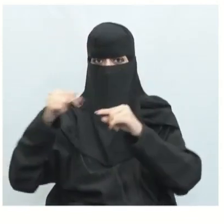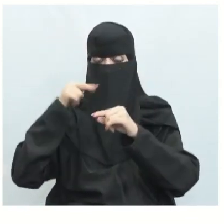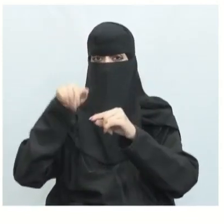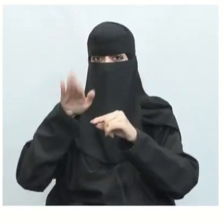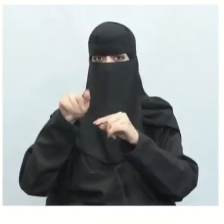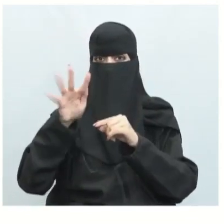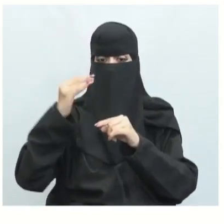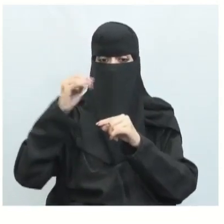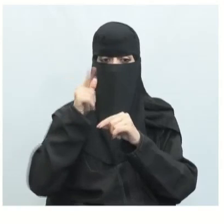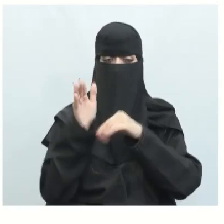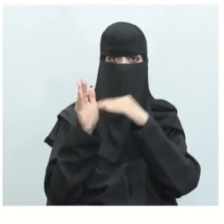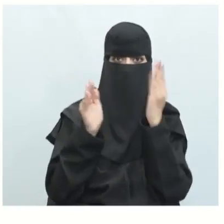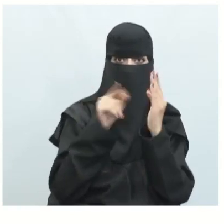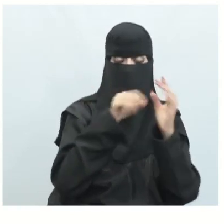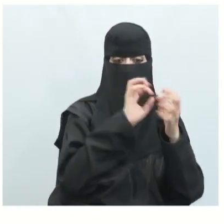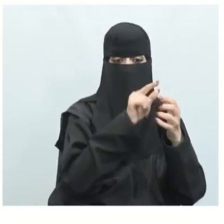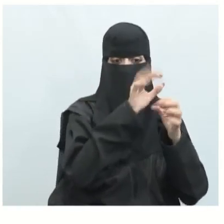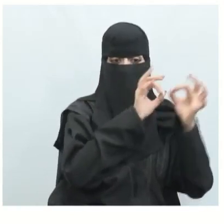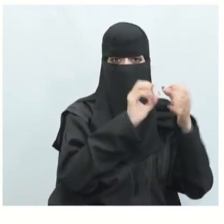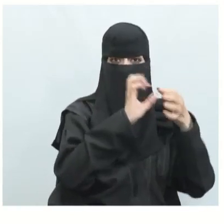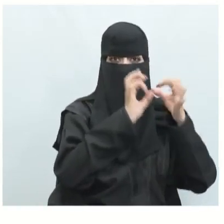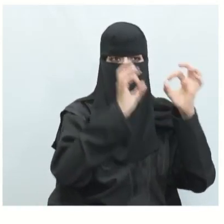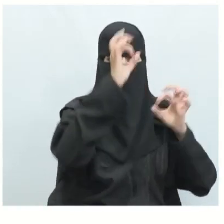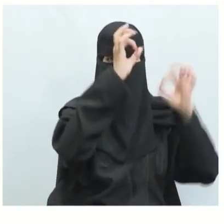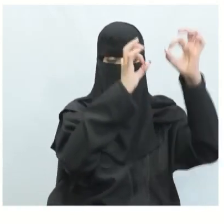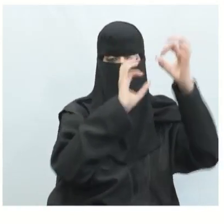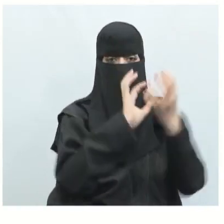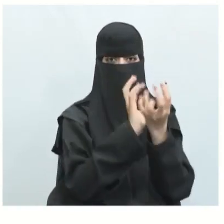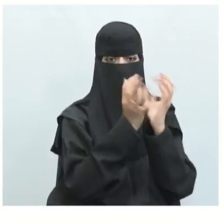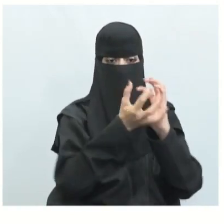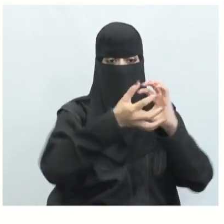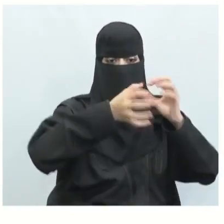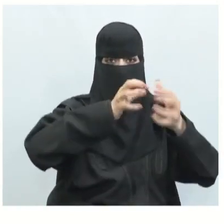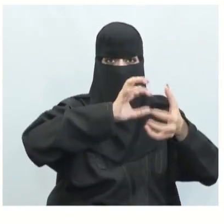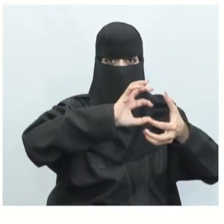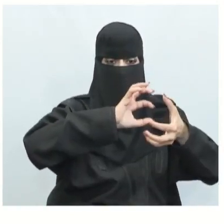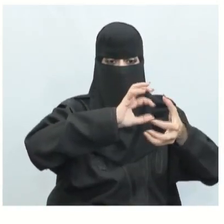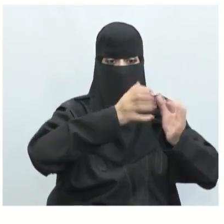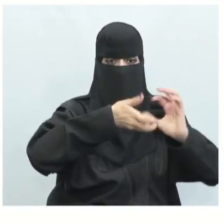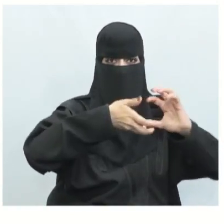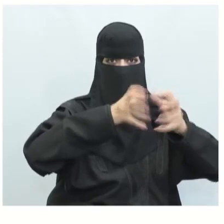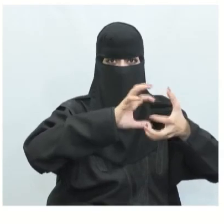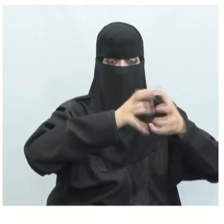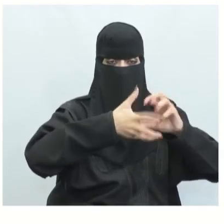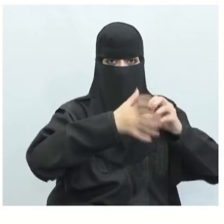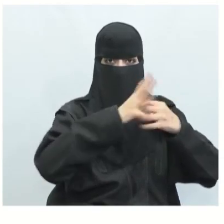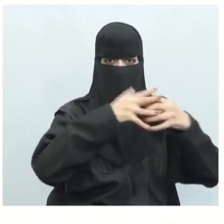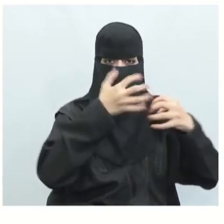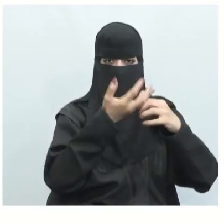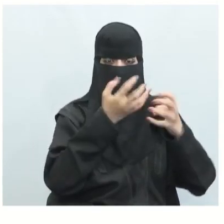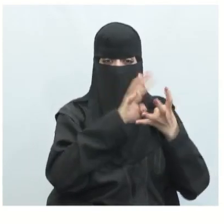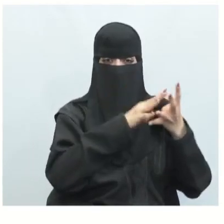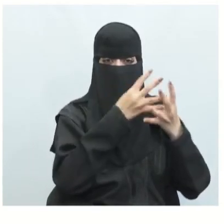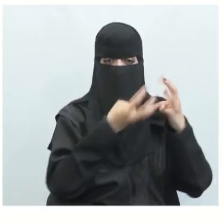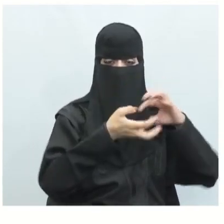الشجره بينما في المخطط تشكل العقد المتصله فيها نموذجا او نموذجا شبكيا بحيث